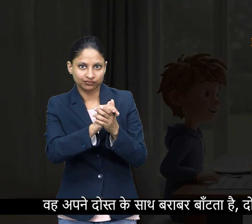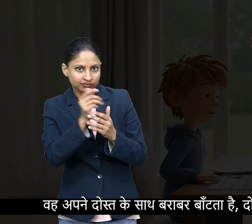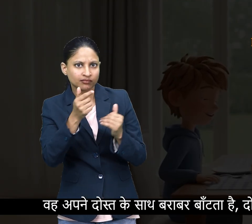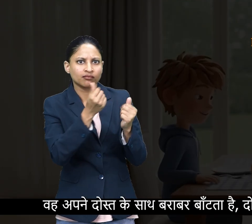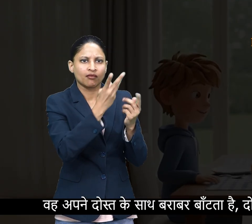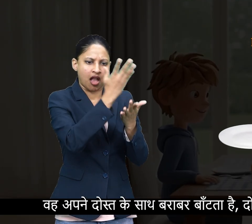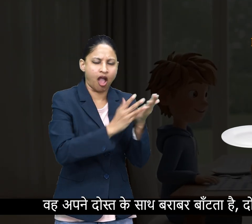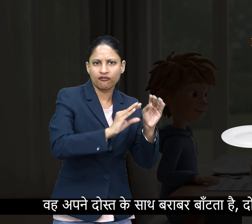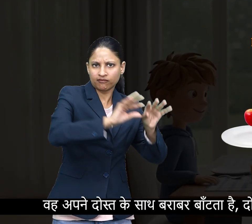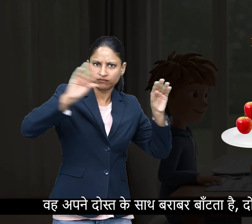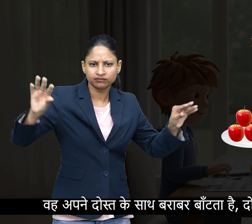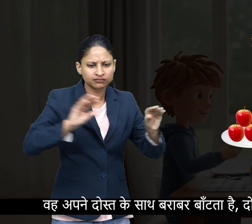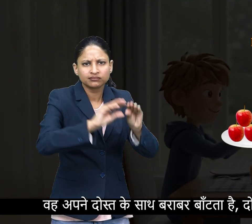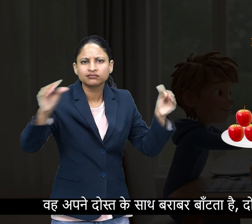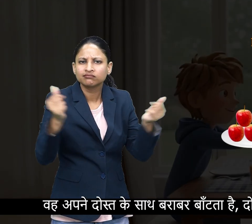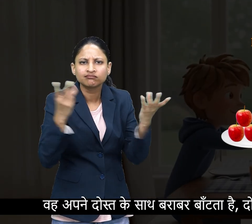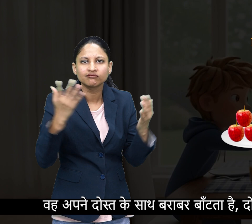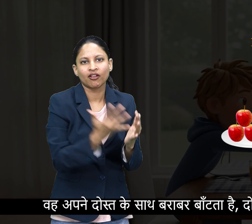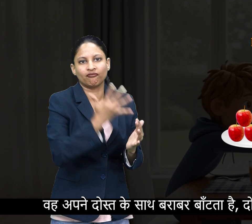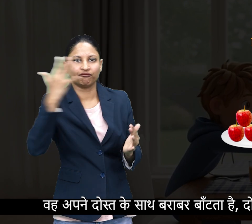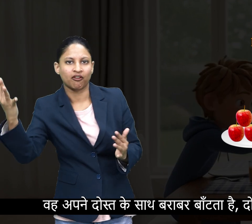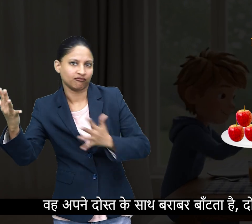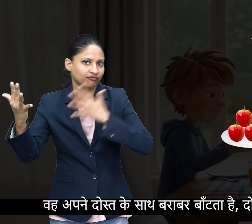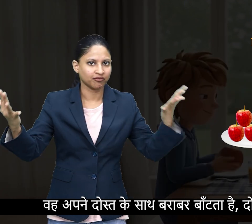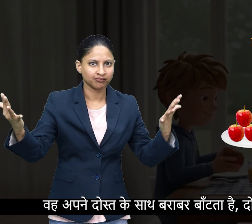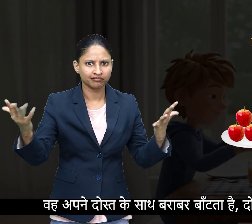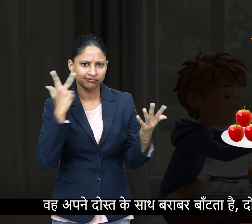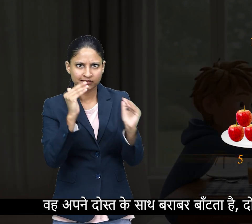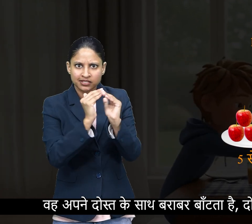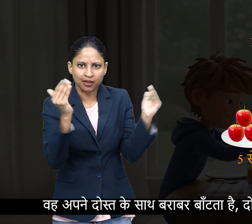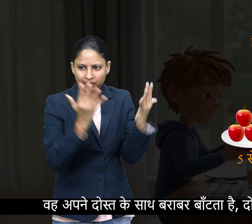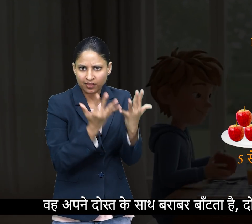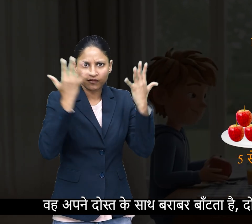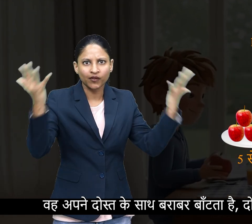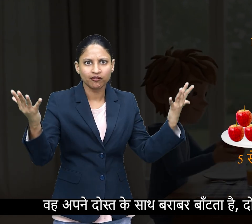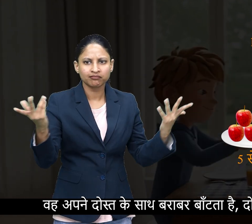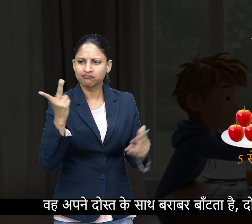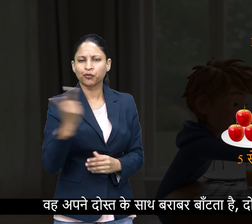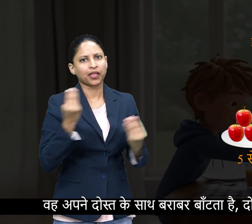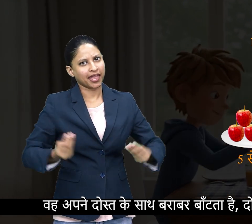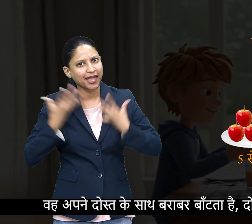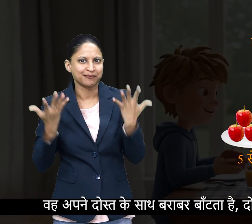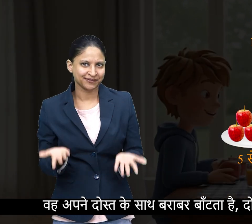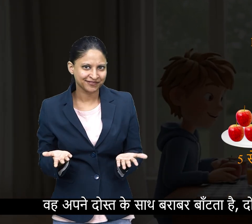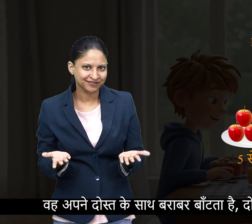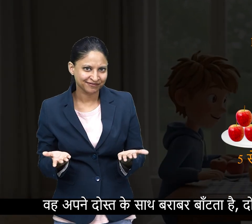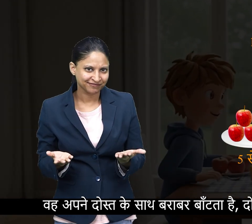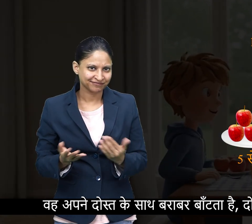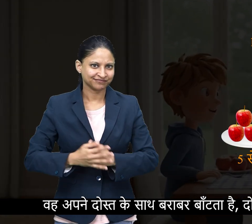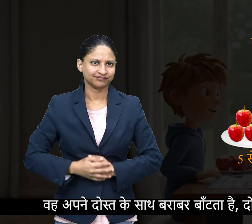वह अपने दोस्त के साथ बराबर बांटता है। दोनों को 5-5 सेब मिलते हैं और दोनों खुश हैं।